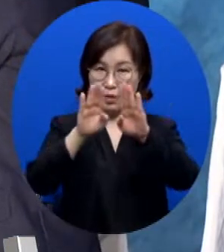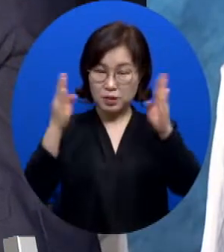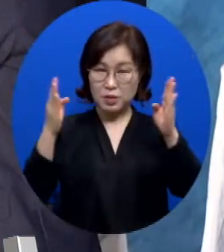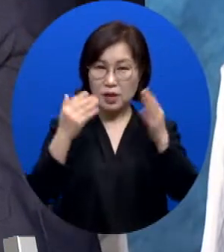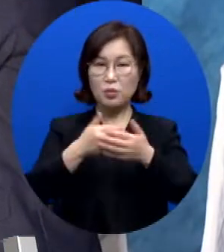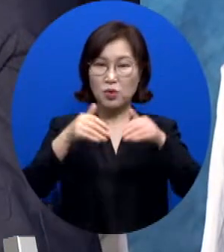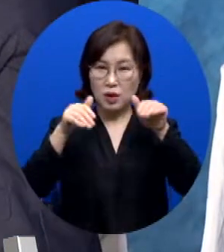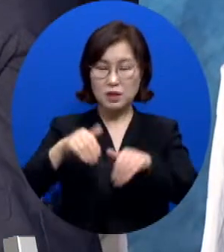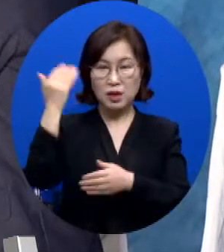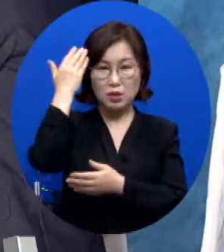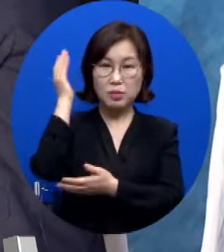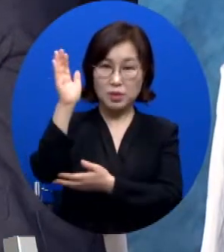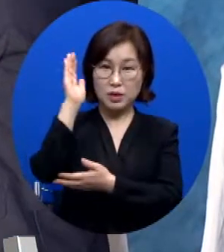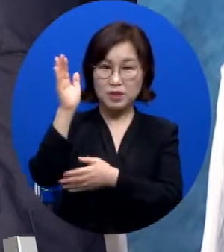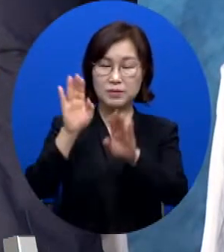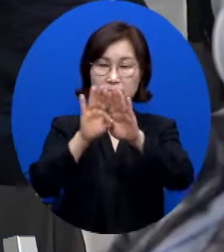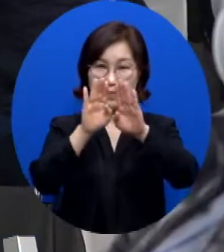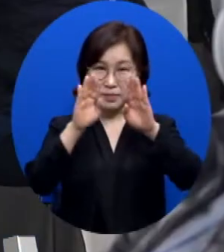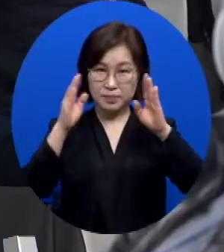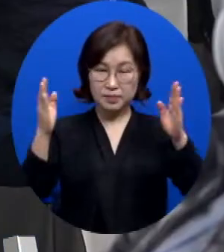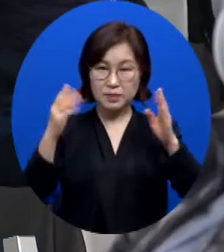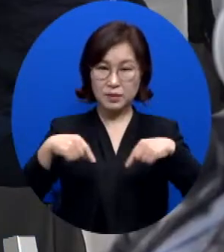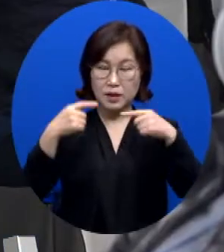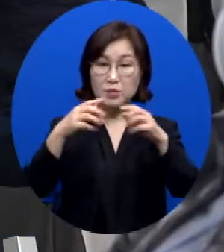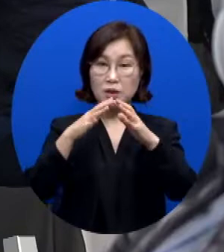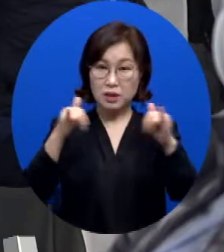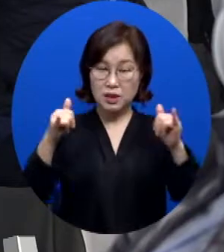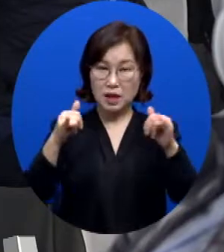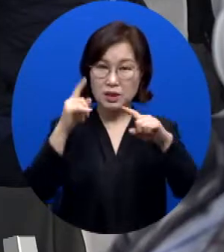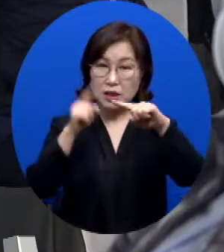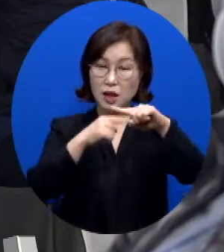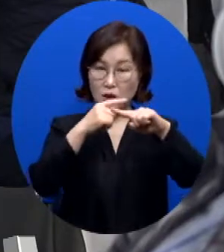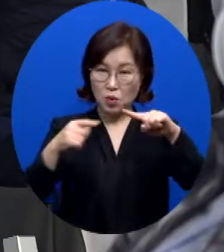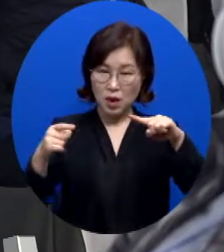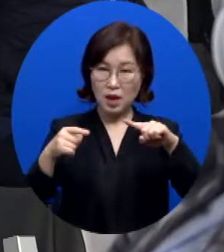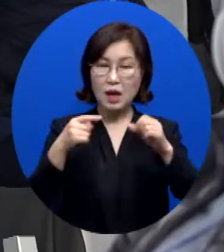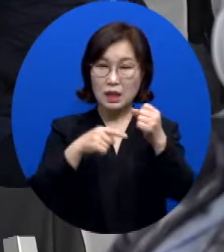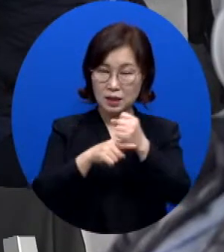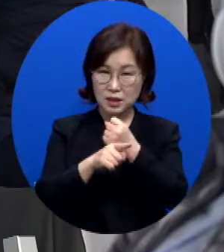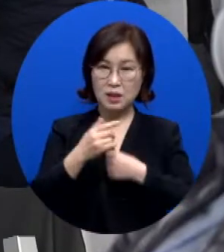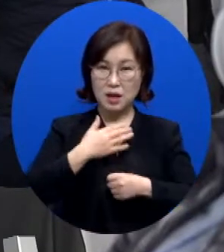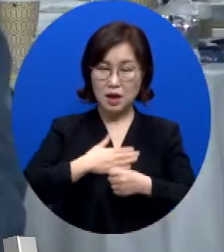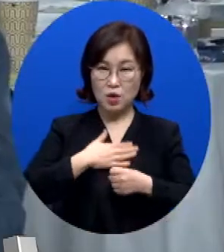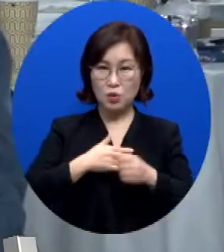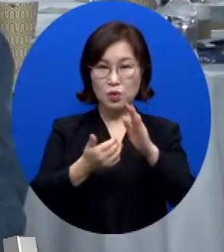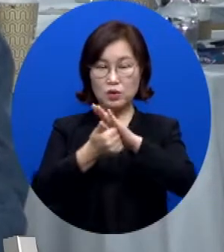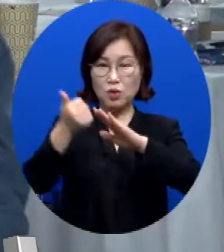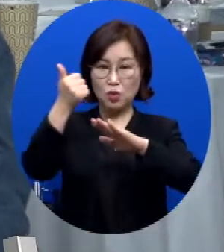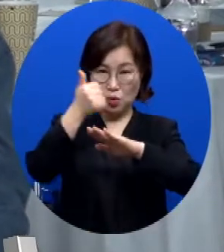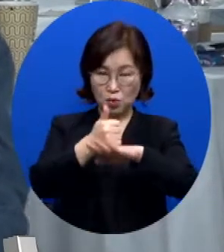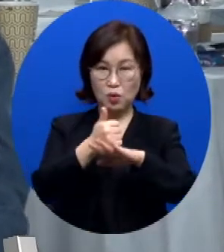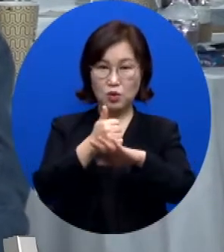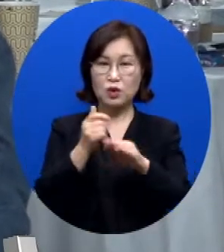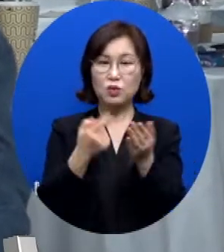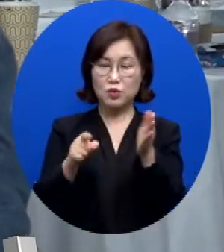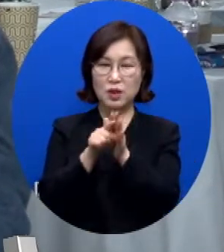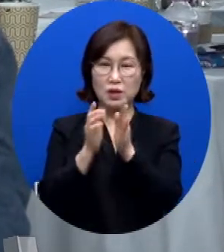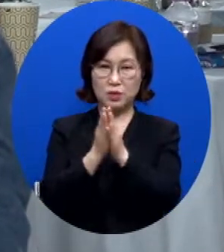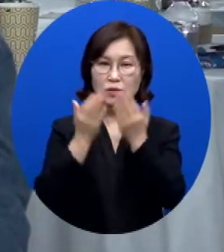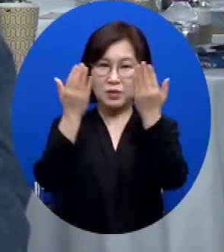목회자 콘퍼런스가 개최됐는데요. 참석자들은 로잔 대회의 의미를 되새기고 성공적인 개최를 위해 기도했습니다.